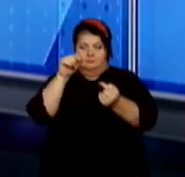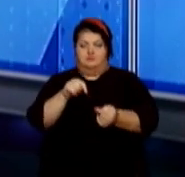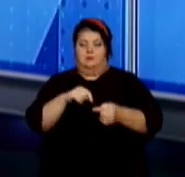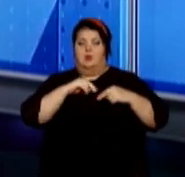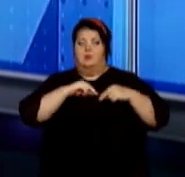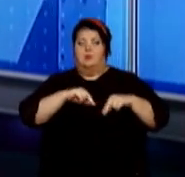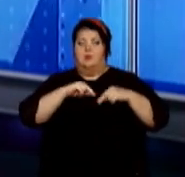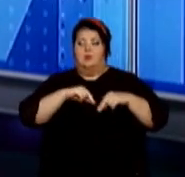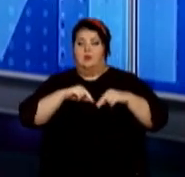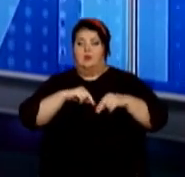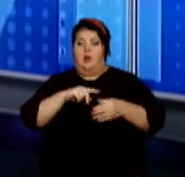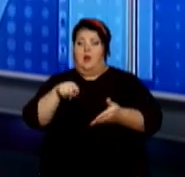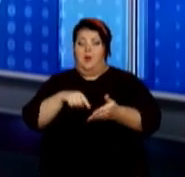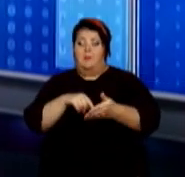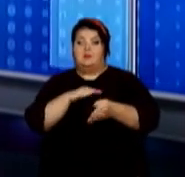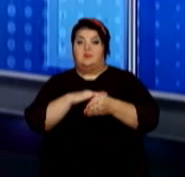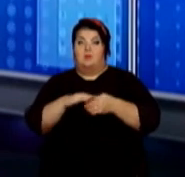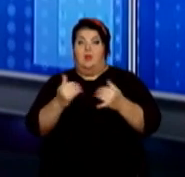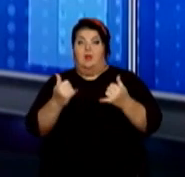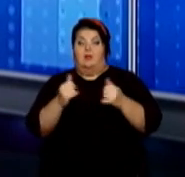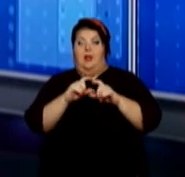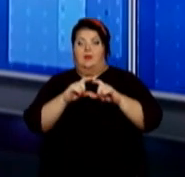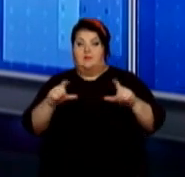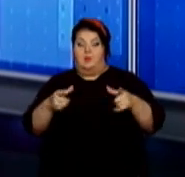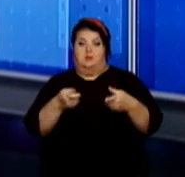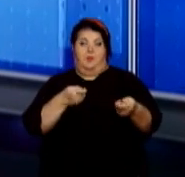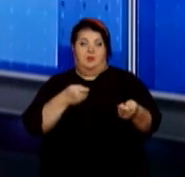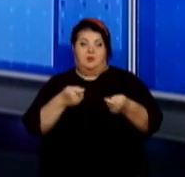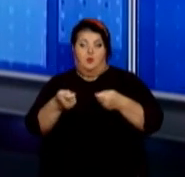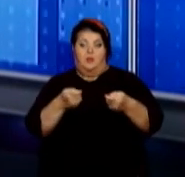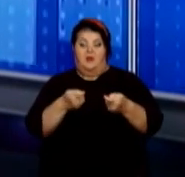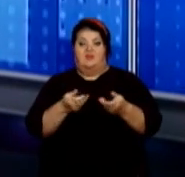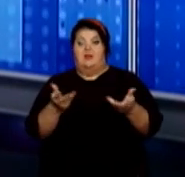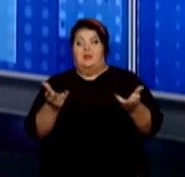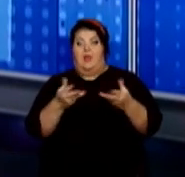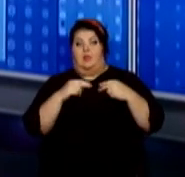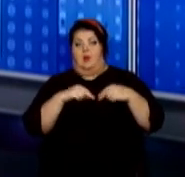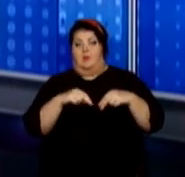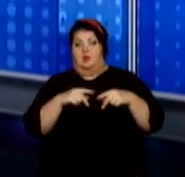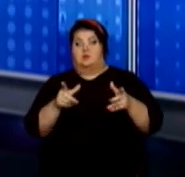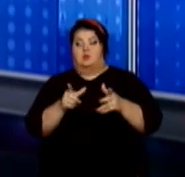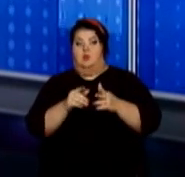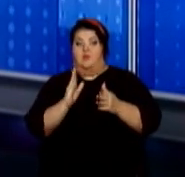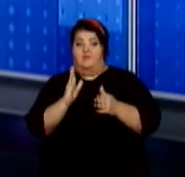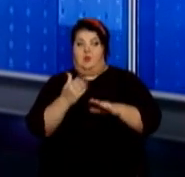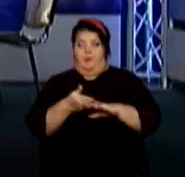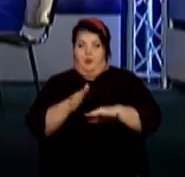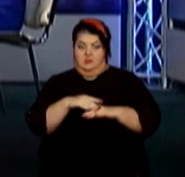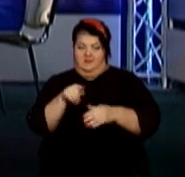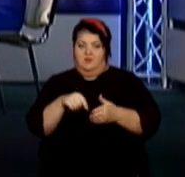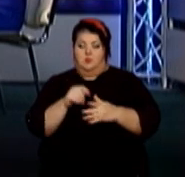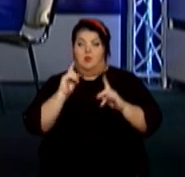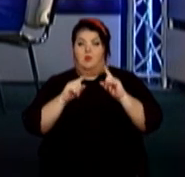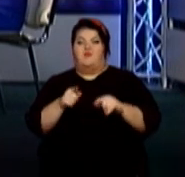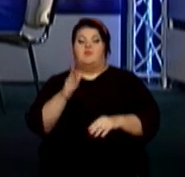співробітників виконавчого комітету, для структурних підрозділів, для департаментів управлінь, які працюють в Полтавській міській раді. Вони будуть їздити?